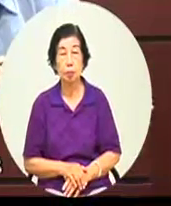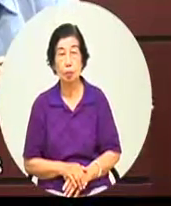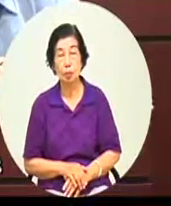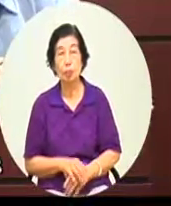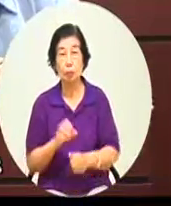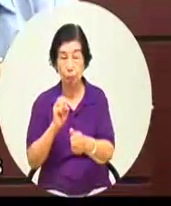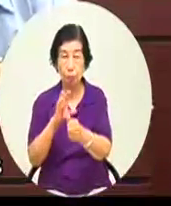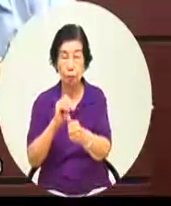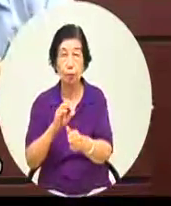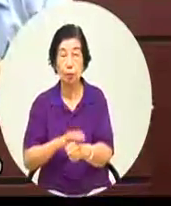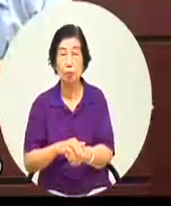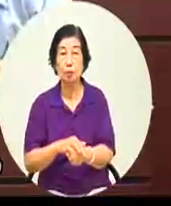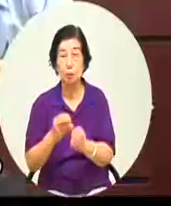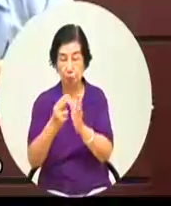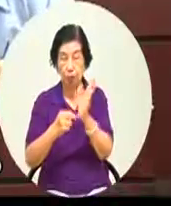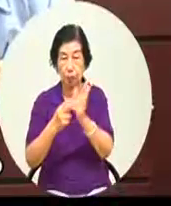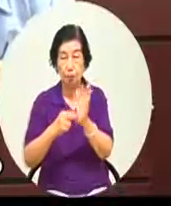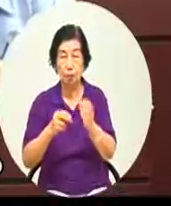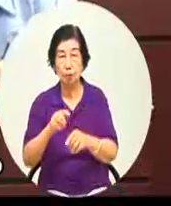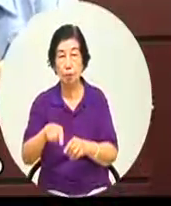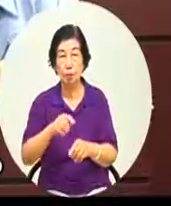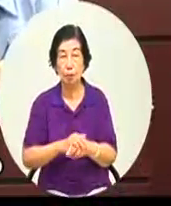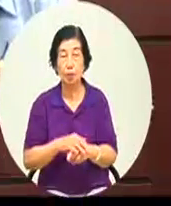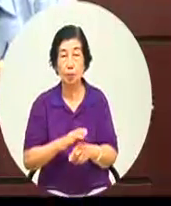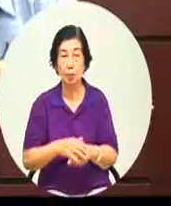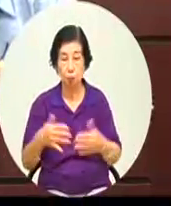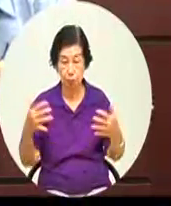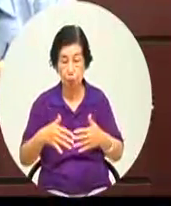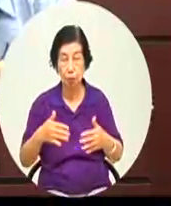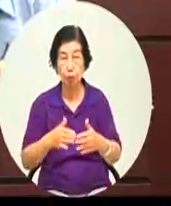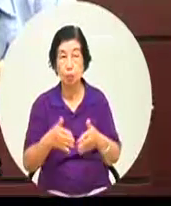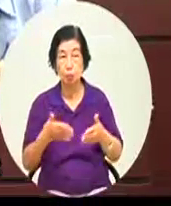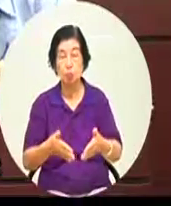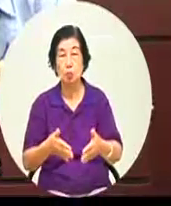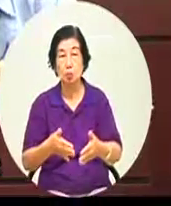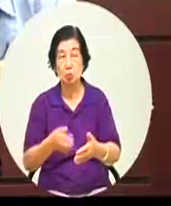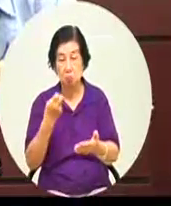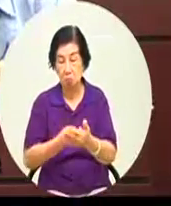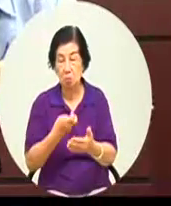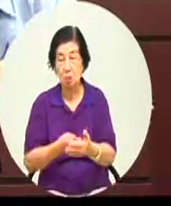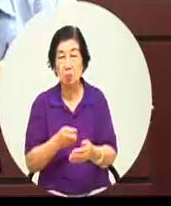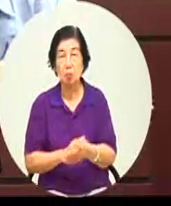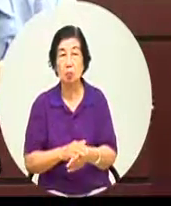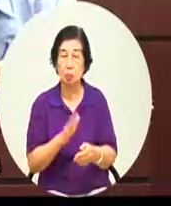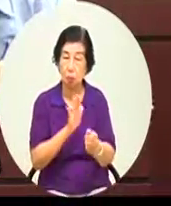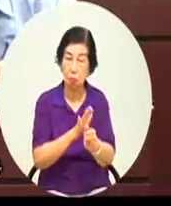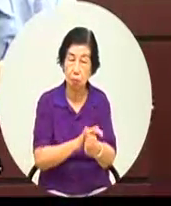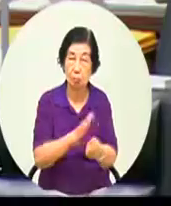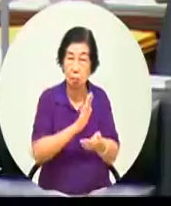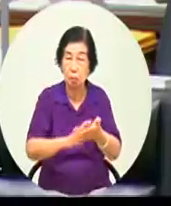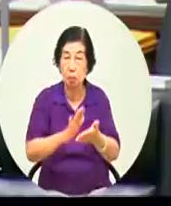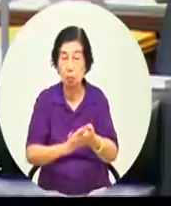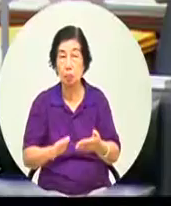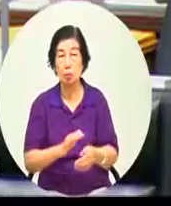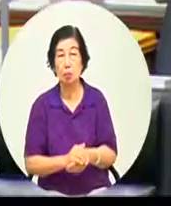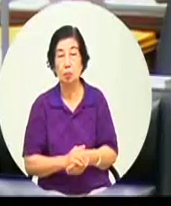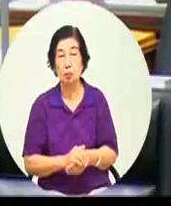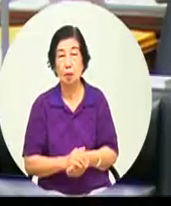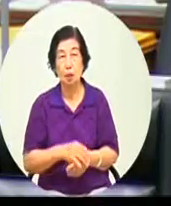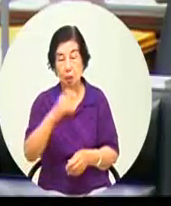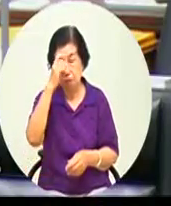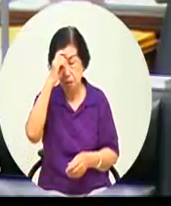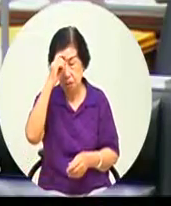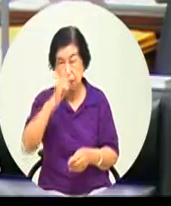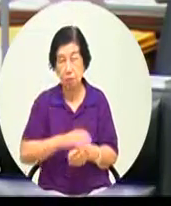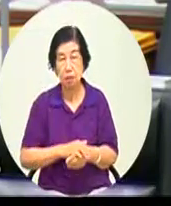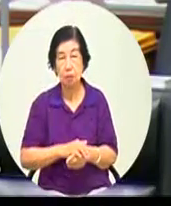这个问题来正视这个问题的严重性，寻求有效的解决方案。 是，我们希望看到这下半年度就会有改善，